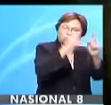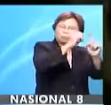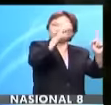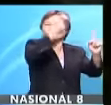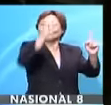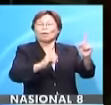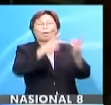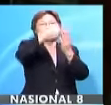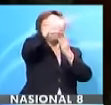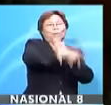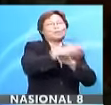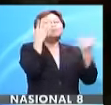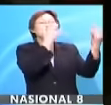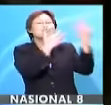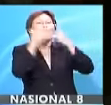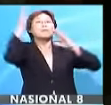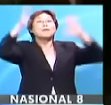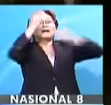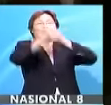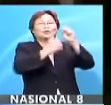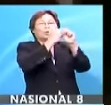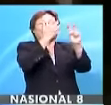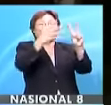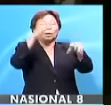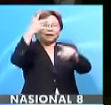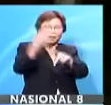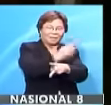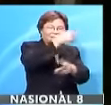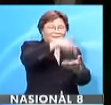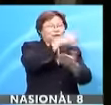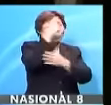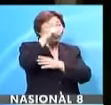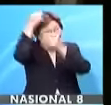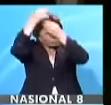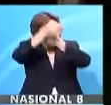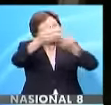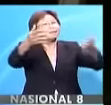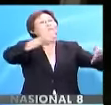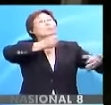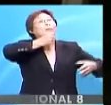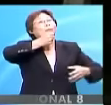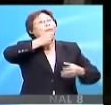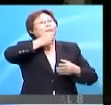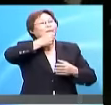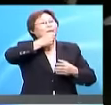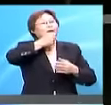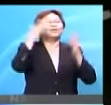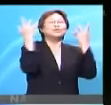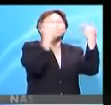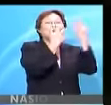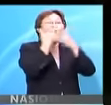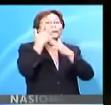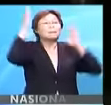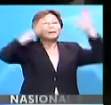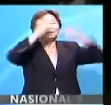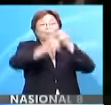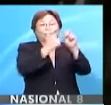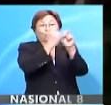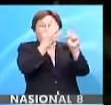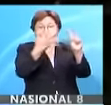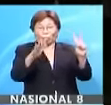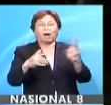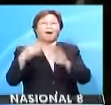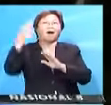program Citrawarna Malaysia 2015 pada kali ini. Dan untuk makluman anda juga, program Citrawarna Malaysia 2015 ini